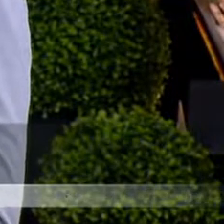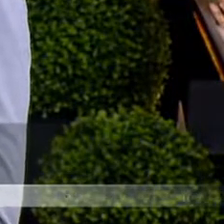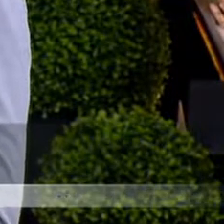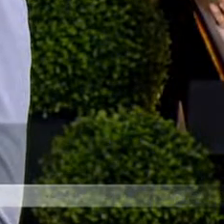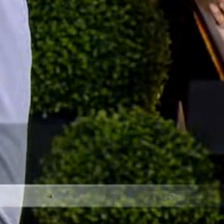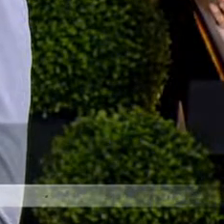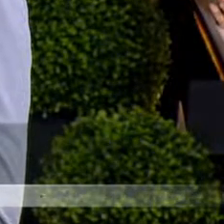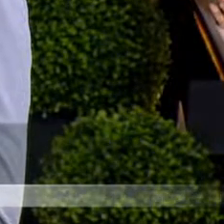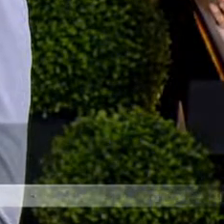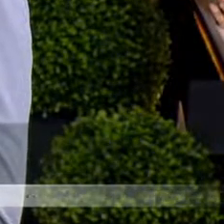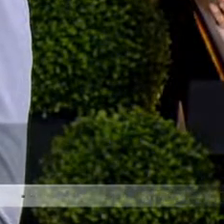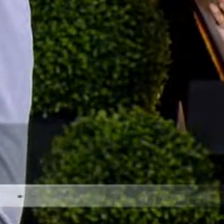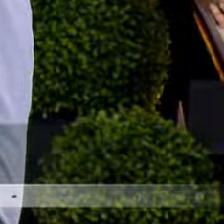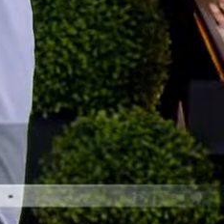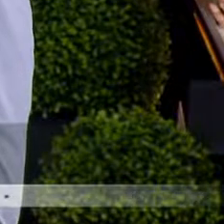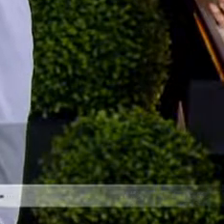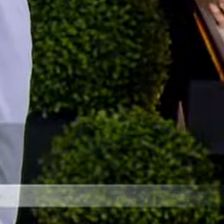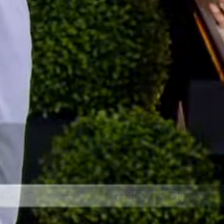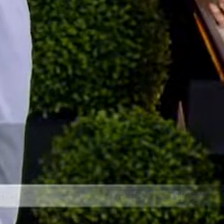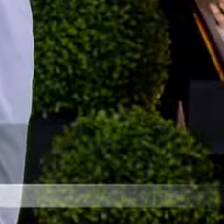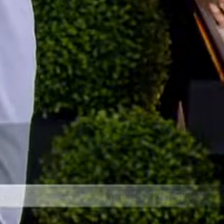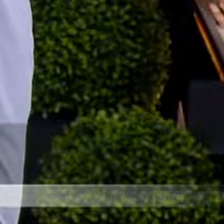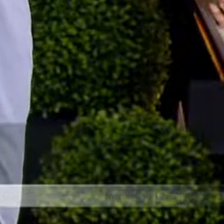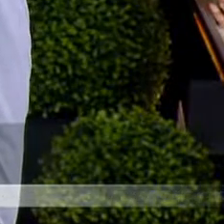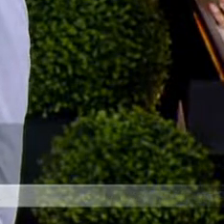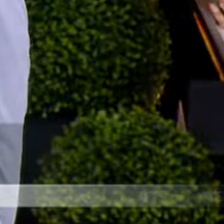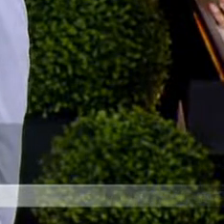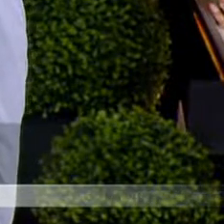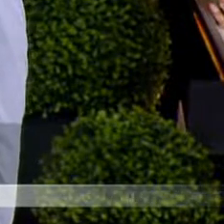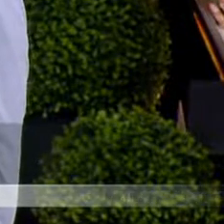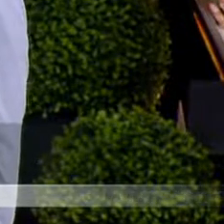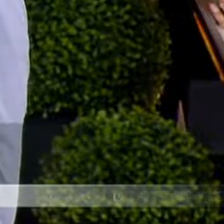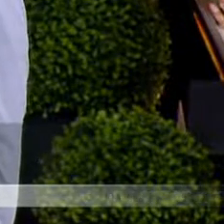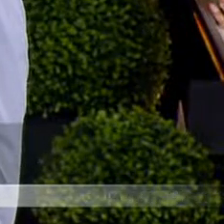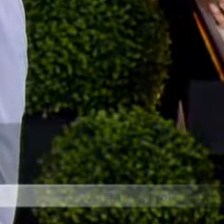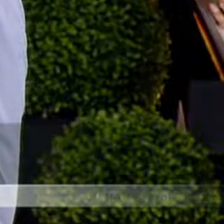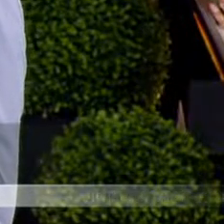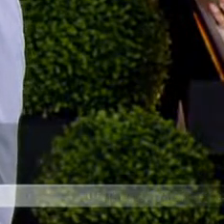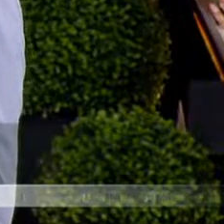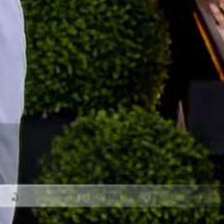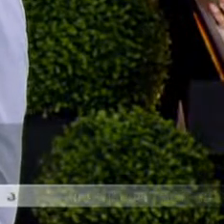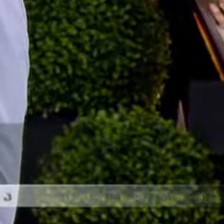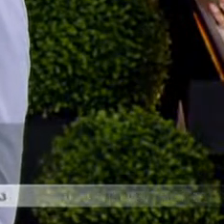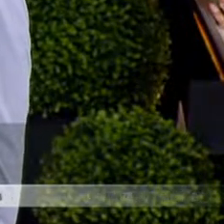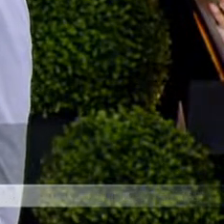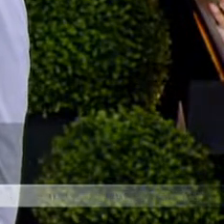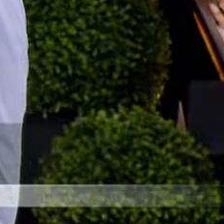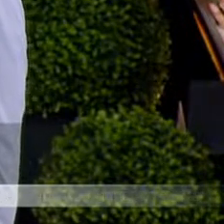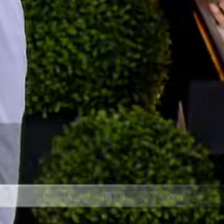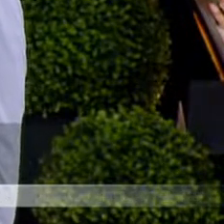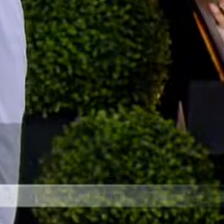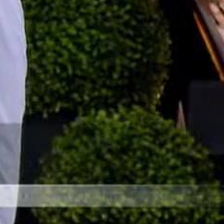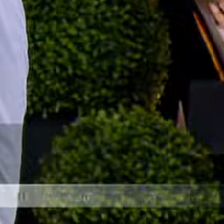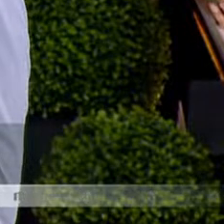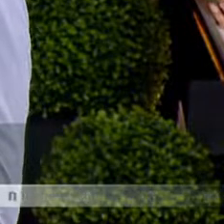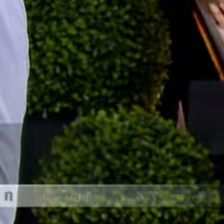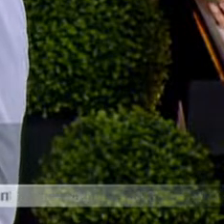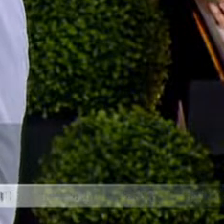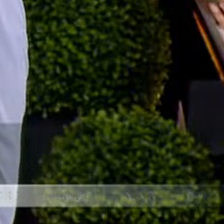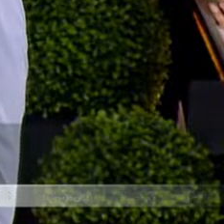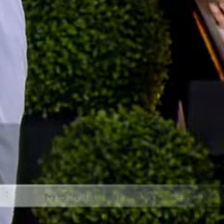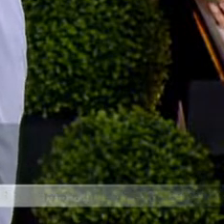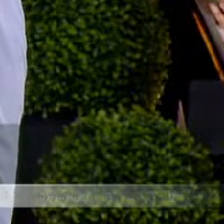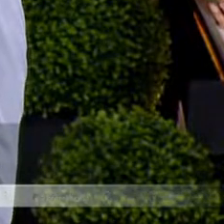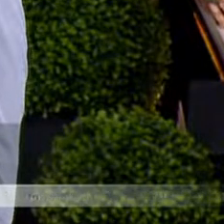ქალბატონი არის მხოლოდ გენის მტარებელი, ანუ შესაძლებელია მეორე ნახევარი ადამიანმა მოიყვანა ცოლად, მას არ ქონდეს